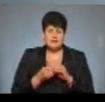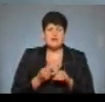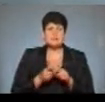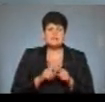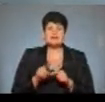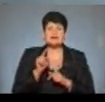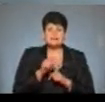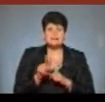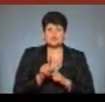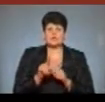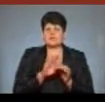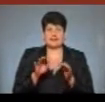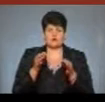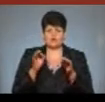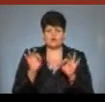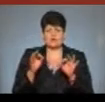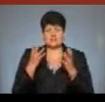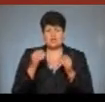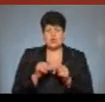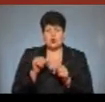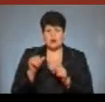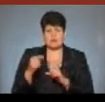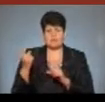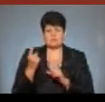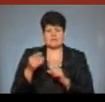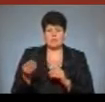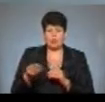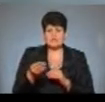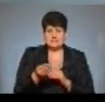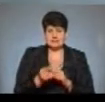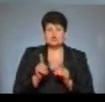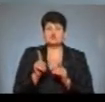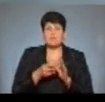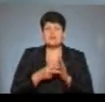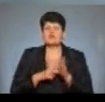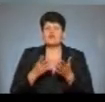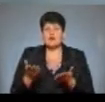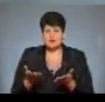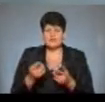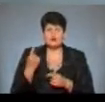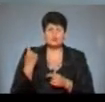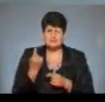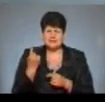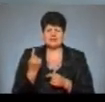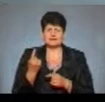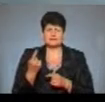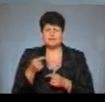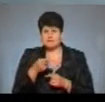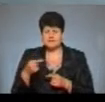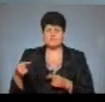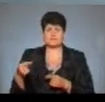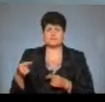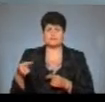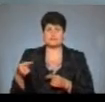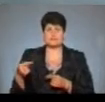що яка не дозволила десь ще окремим господарствам досіяти те, що вони планували. І один єдиний такий ще, знову ж таки,